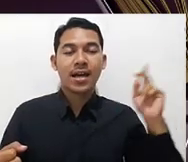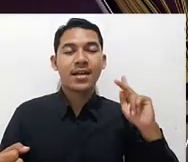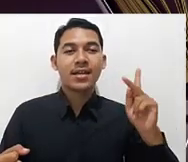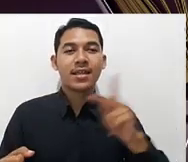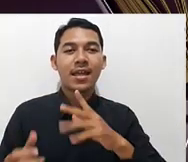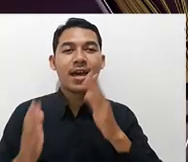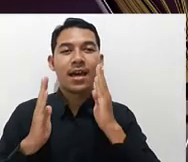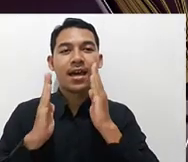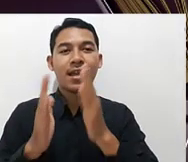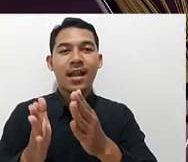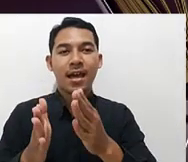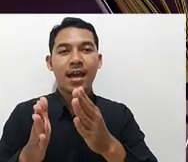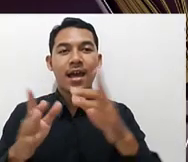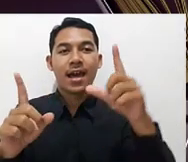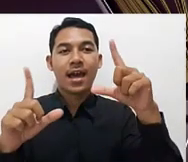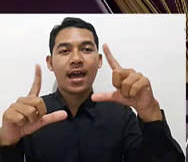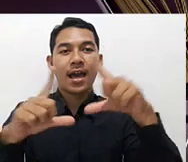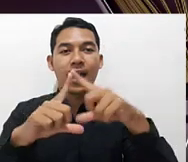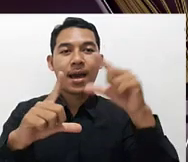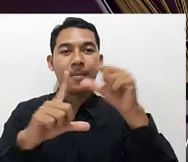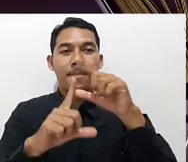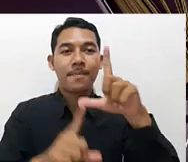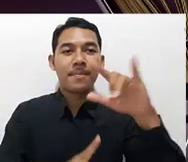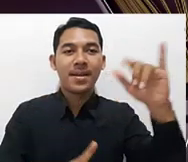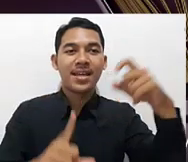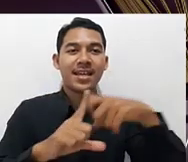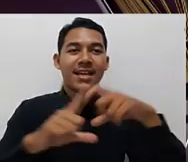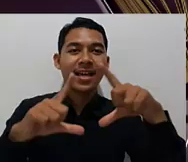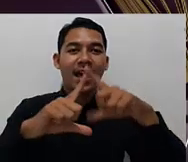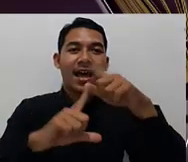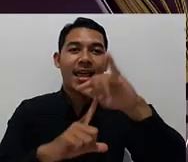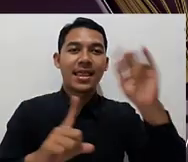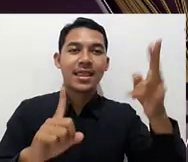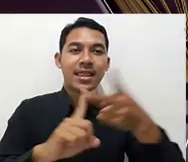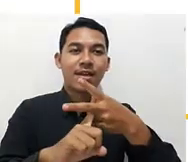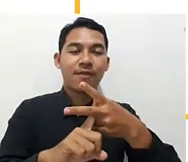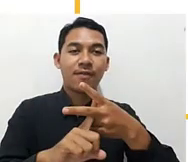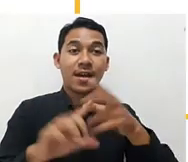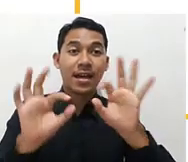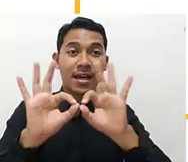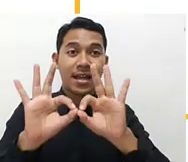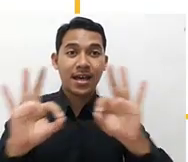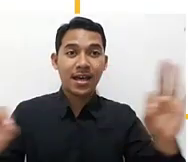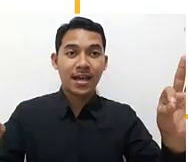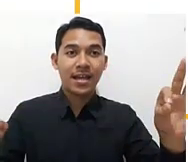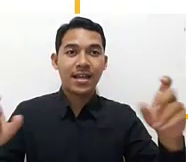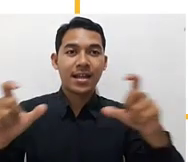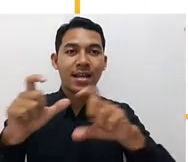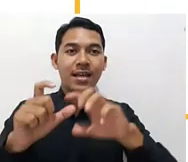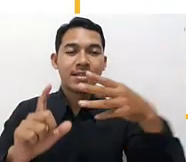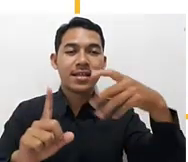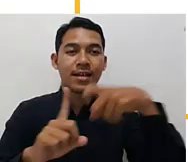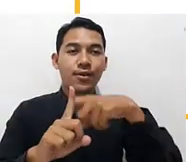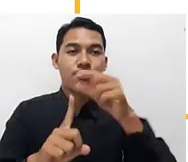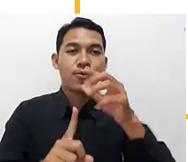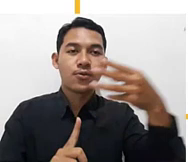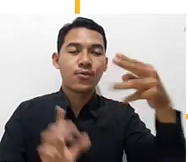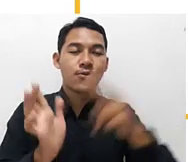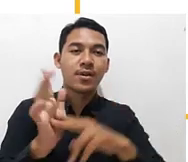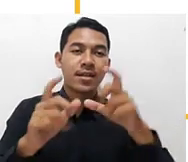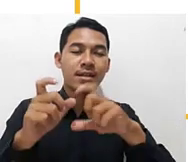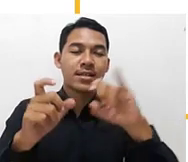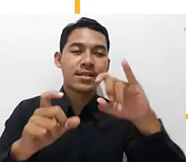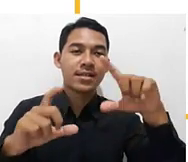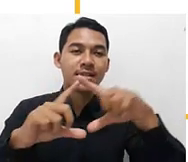dari rangkaian logika tersebut. Salah satunya itu ada pada rangkaian sekuensial. Nah, jadi sebenarnya apa sih rangkaian sekuensial